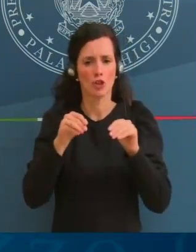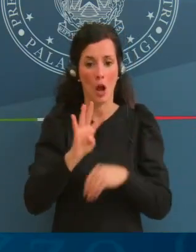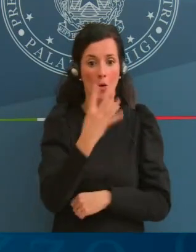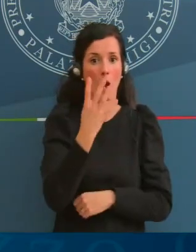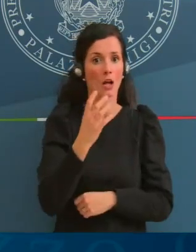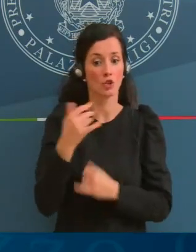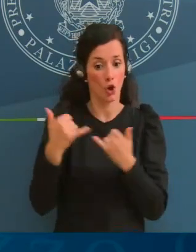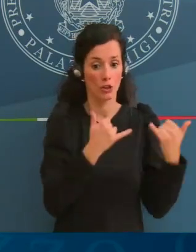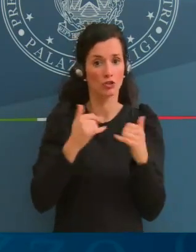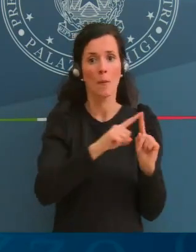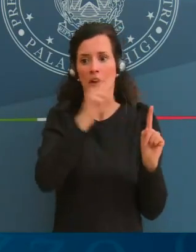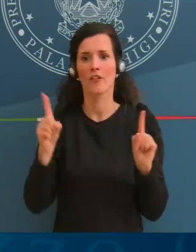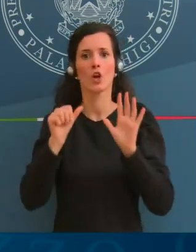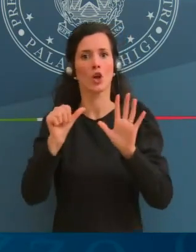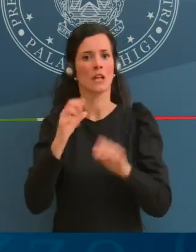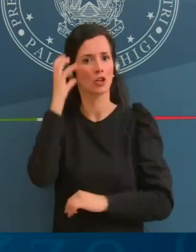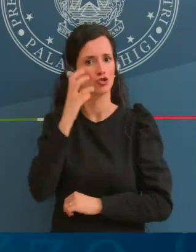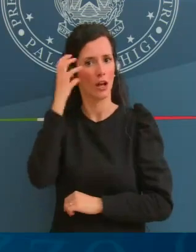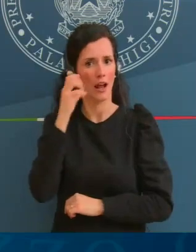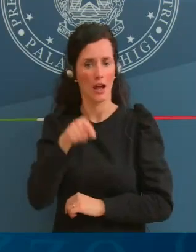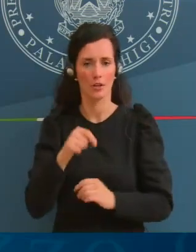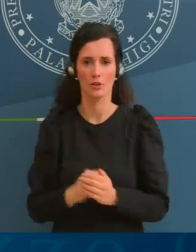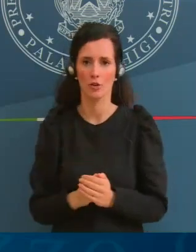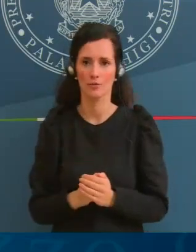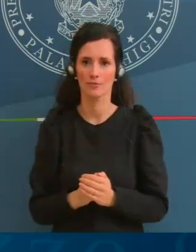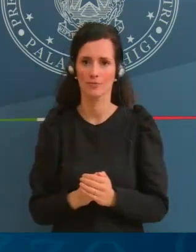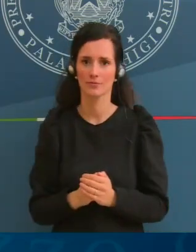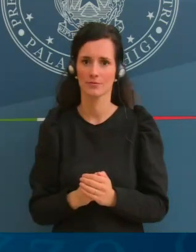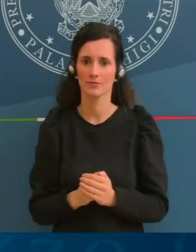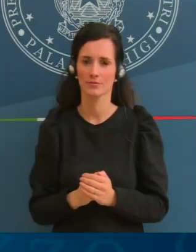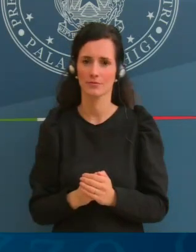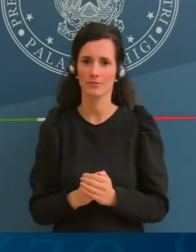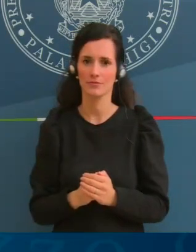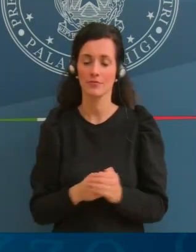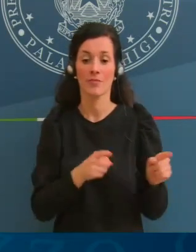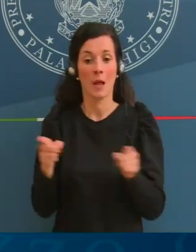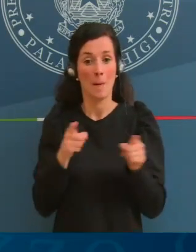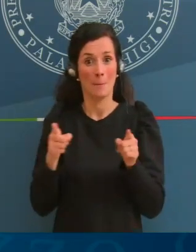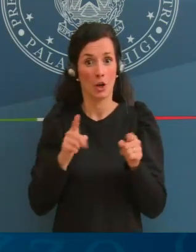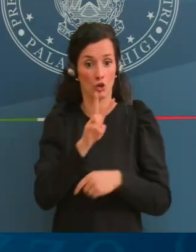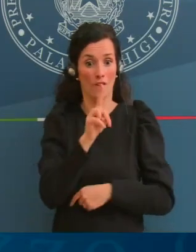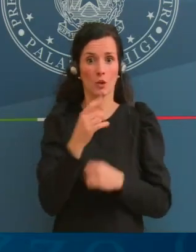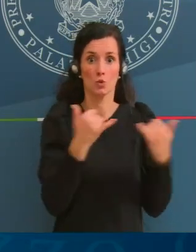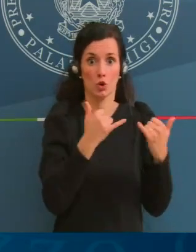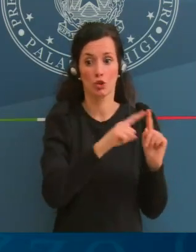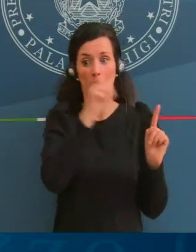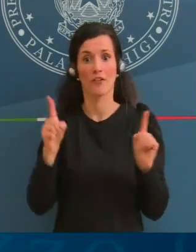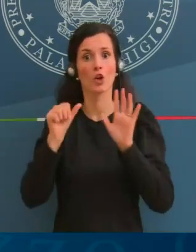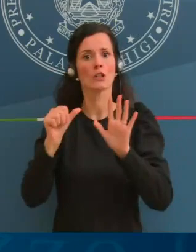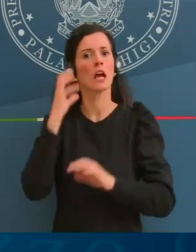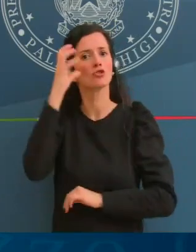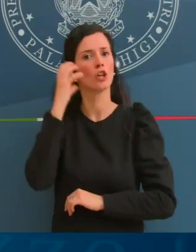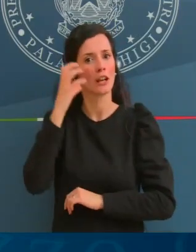gennaio sono sospese le crociere per quanto riguarda la scuola dopo le visto nella 7 gennaio